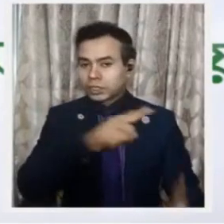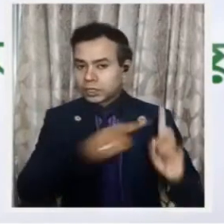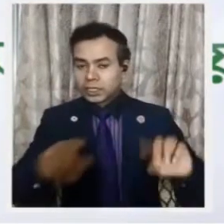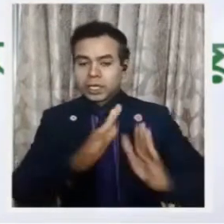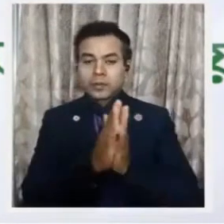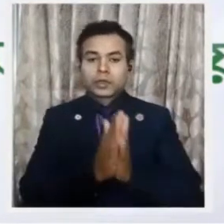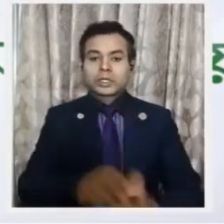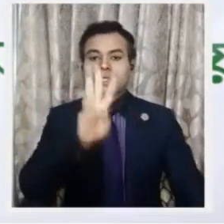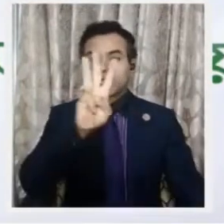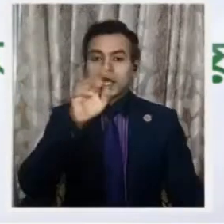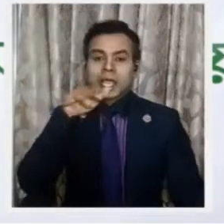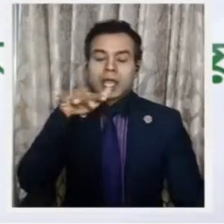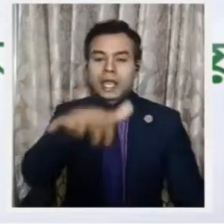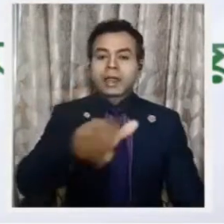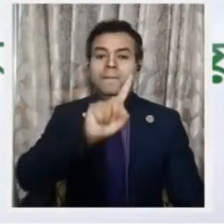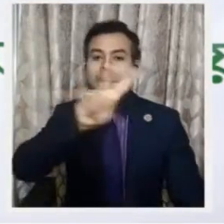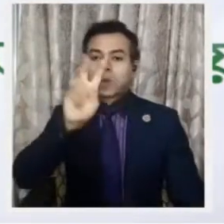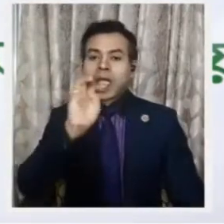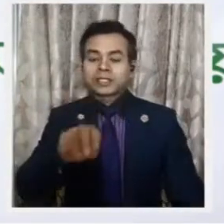24 ঘন্টায় কোয়ারেন্টাইনে